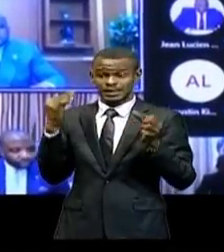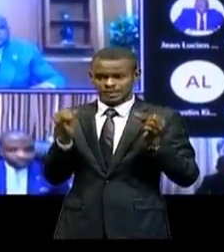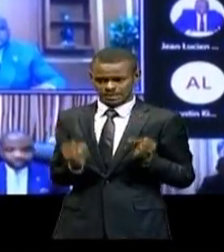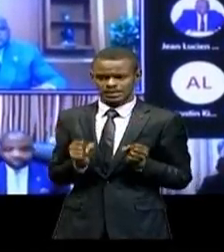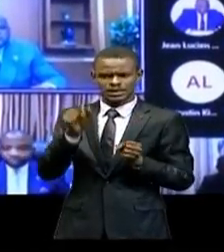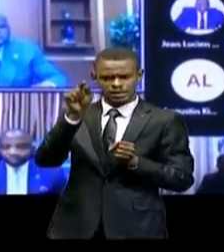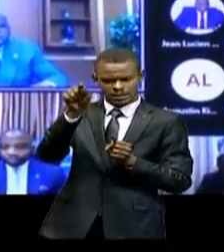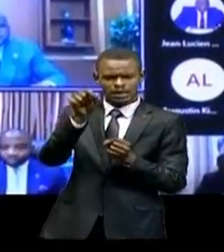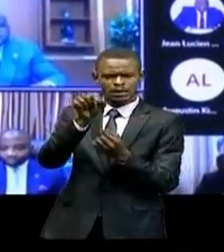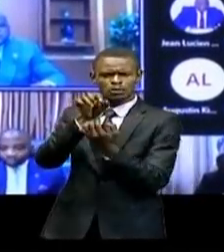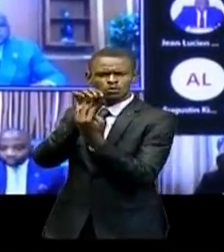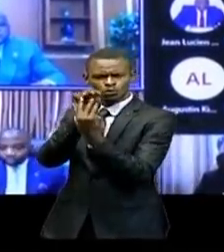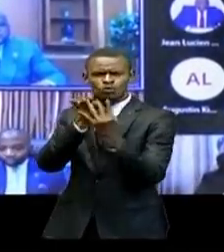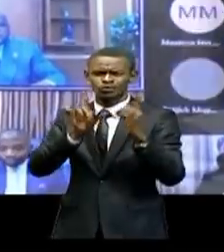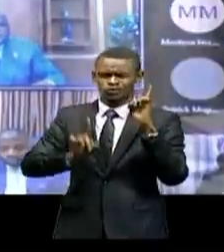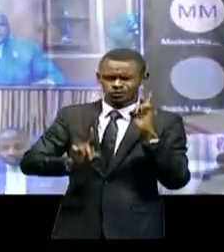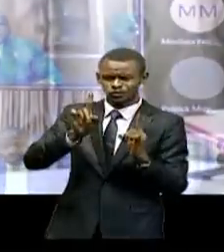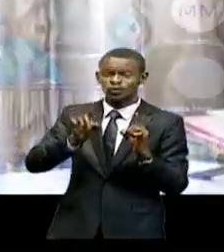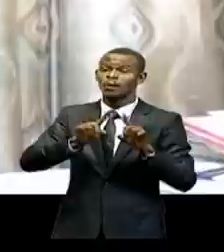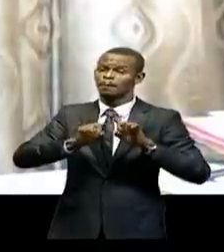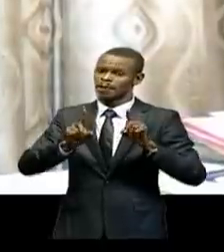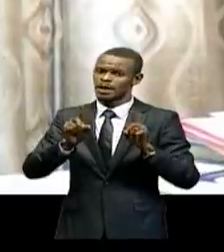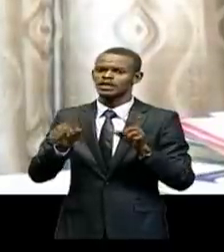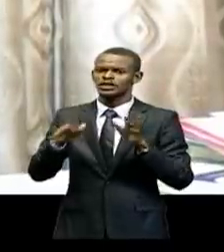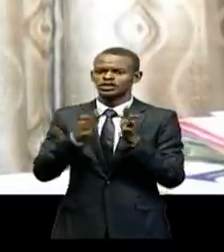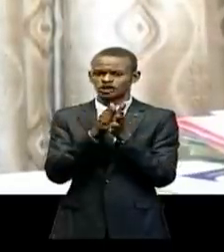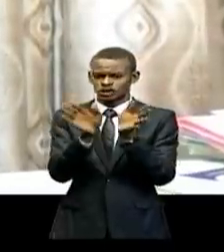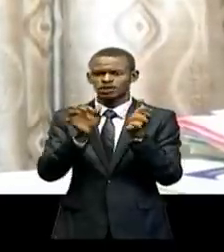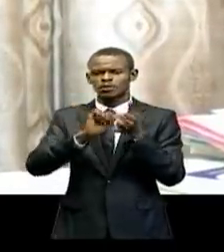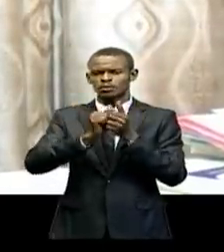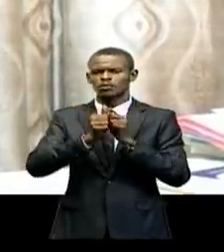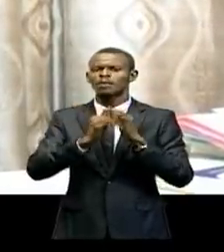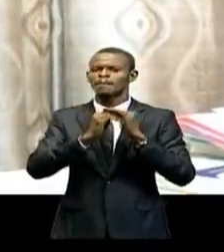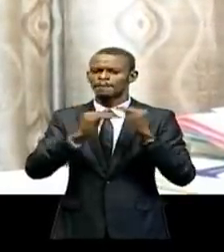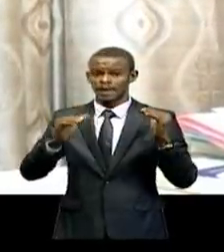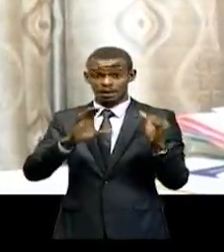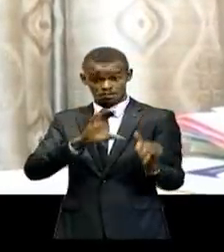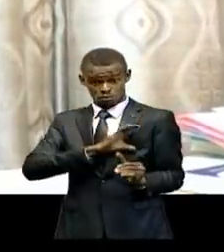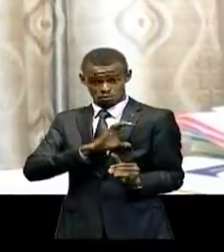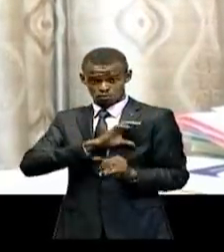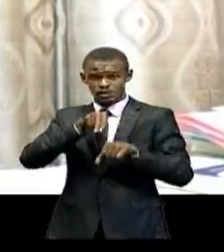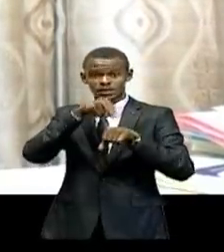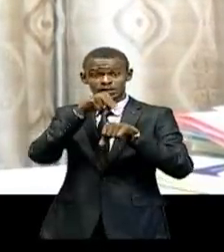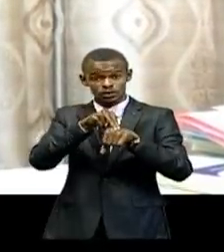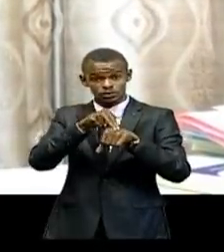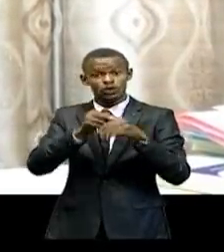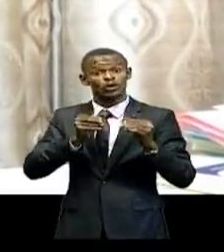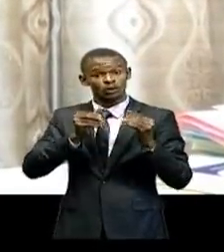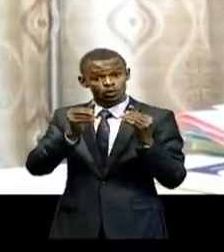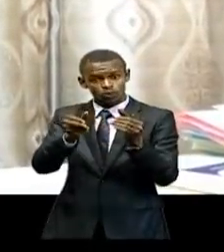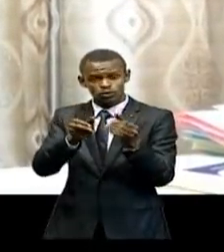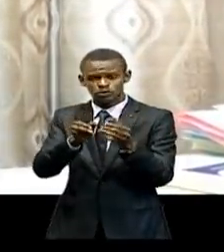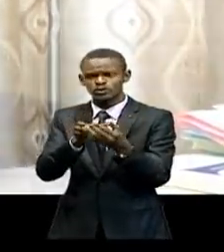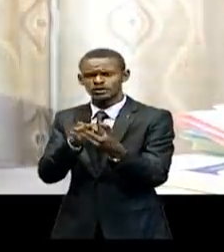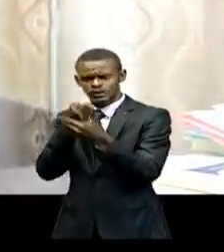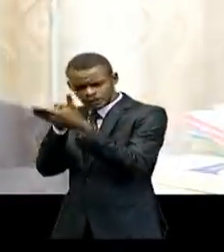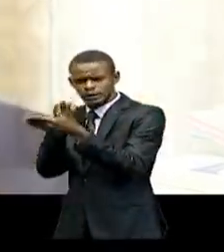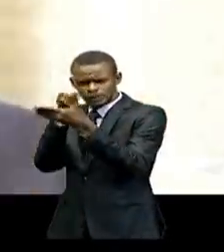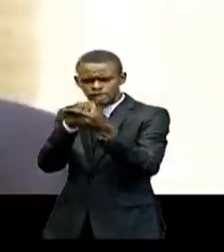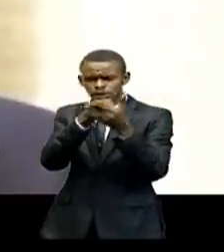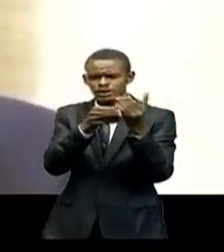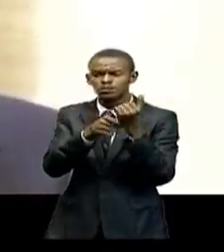les grandes agglomérations, la police nationale poursuit aussi les opérations de lutte contre toute forme de